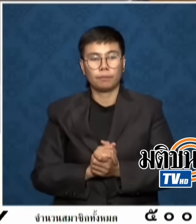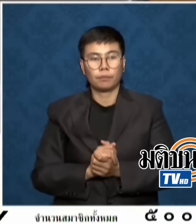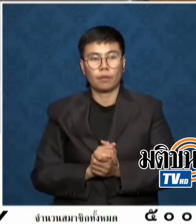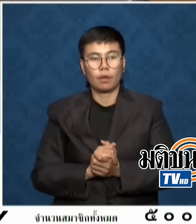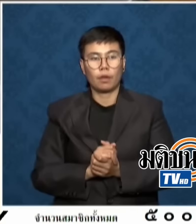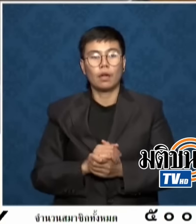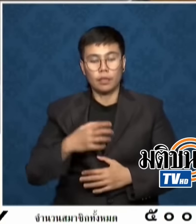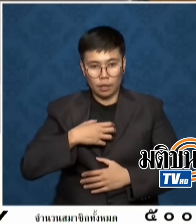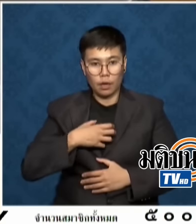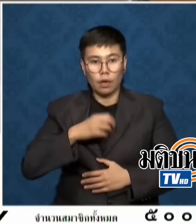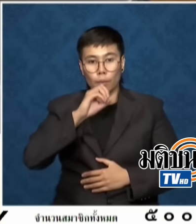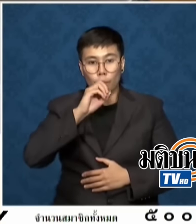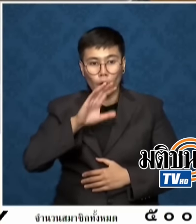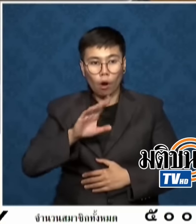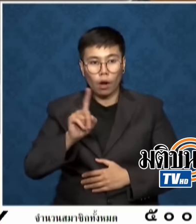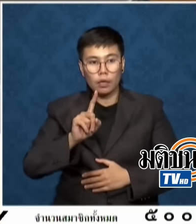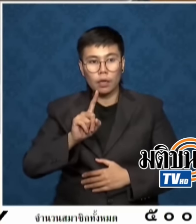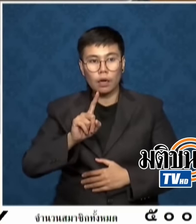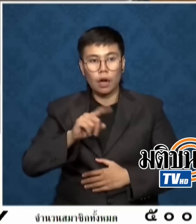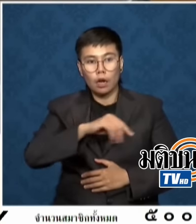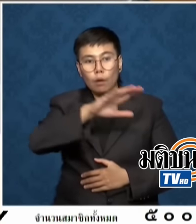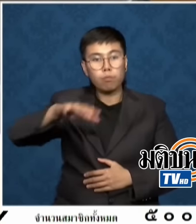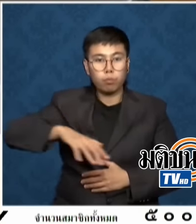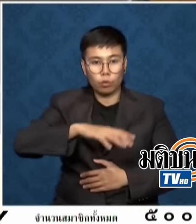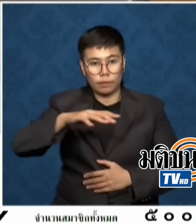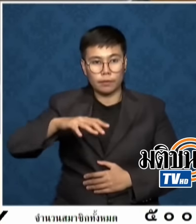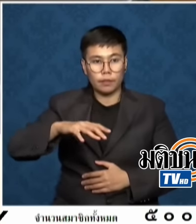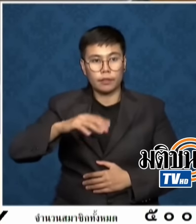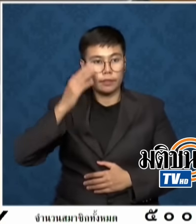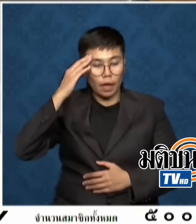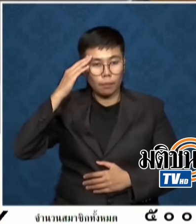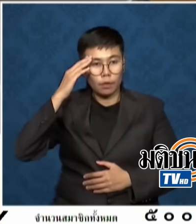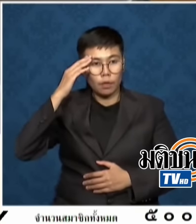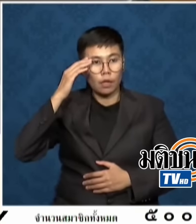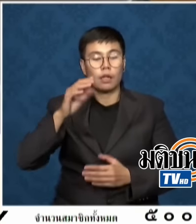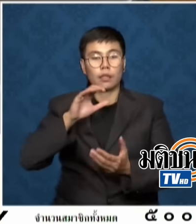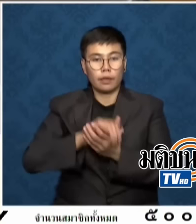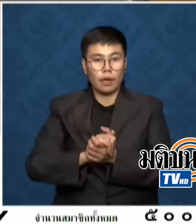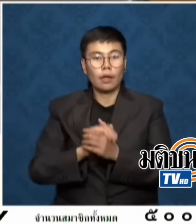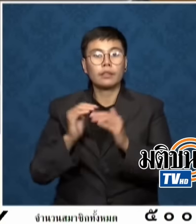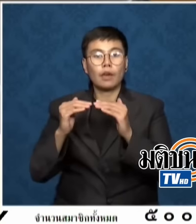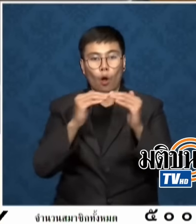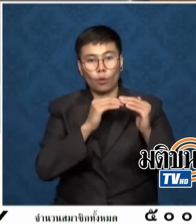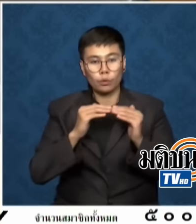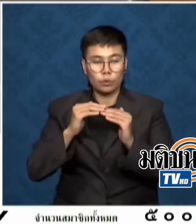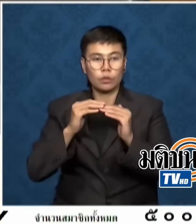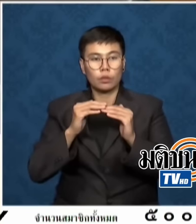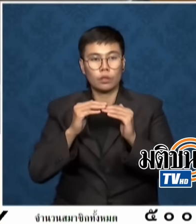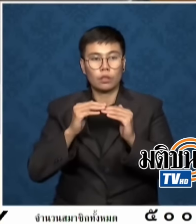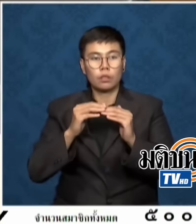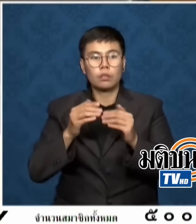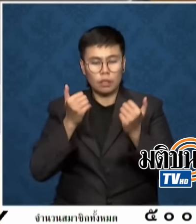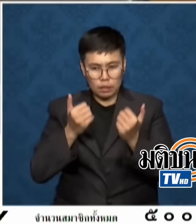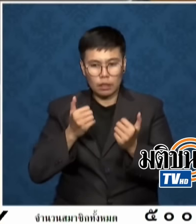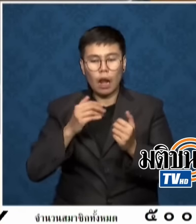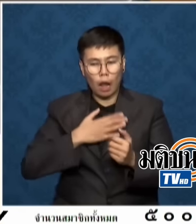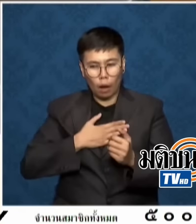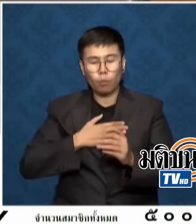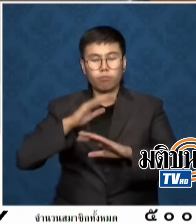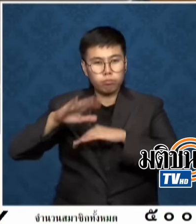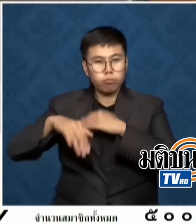จริงๆอยากจะเรียนแจ้งทุกท่านค่ะว่าสมรสเท่าเทียมเราเดินทางมาไกลมากจริ